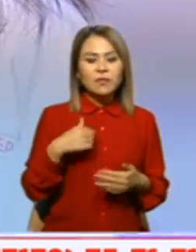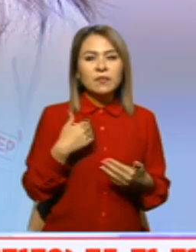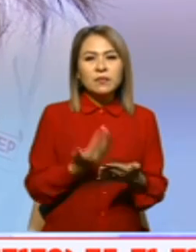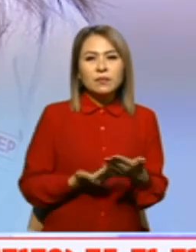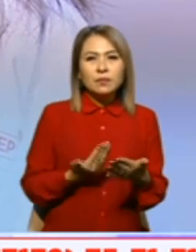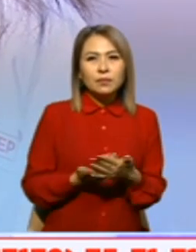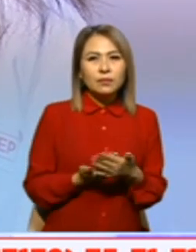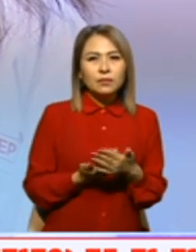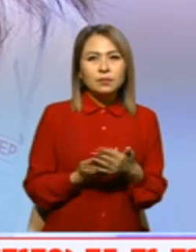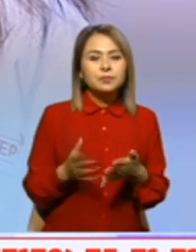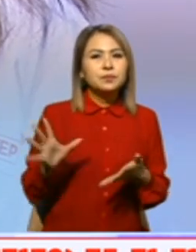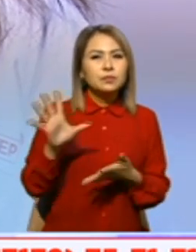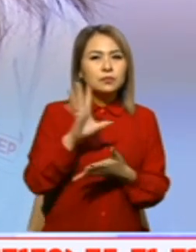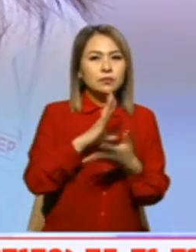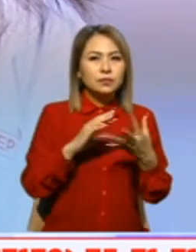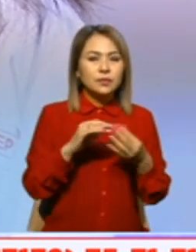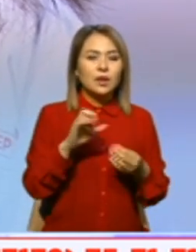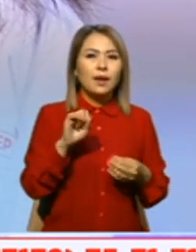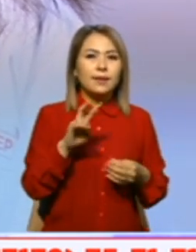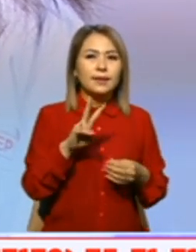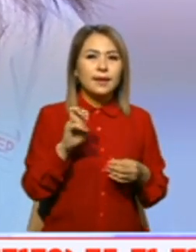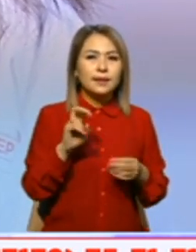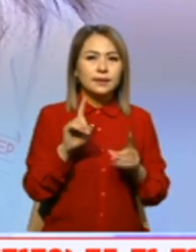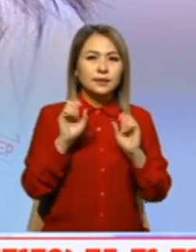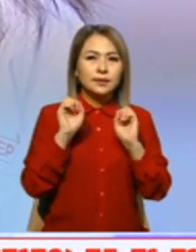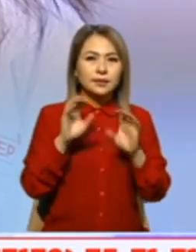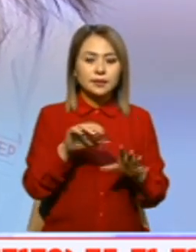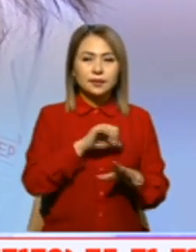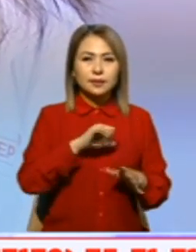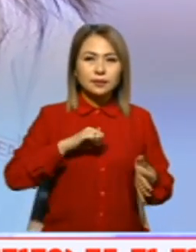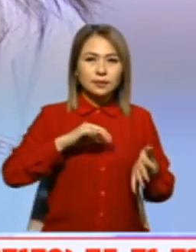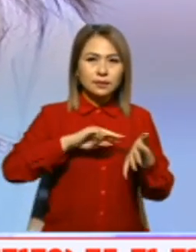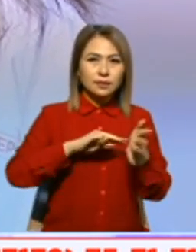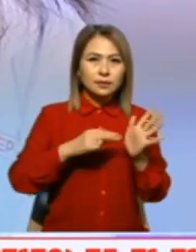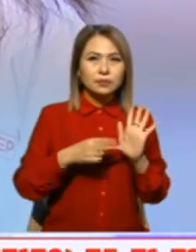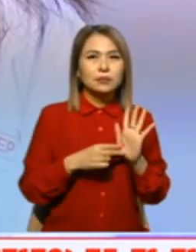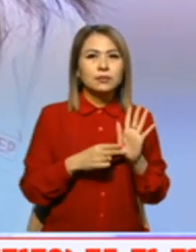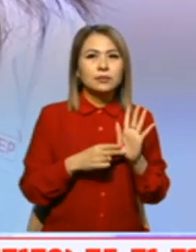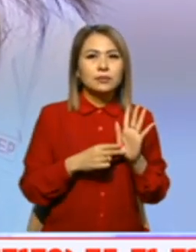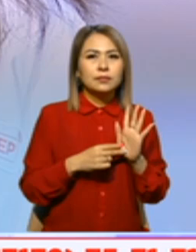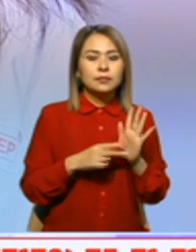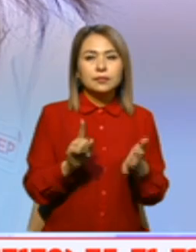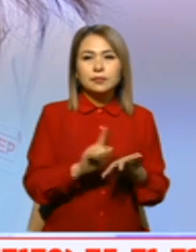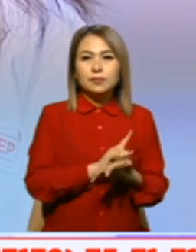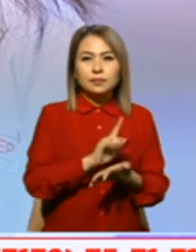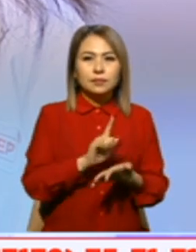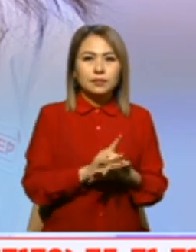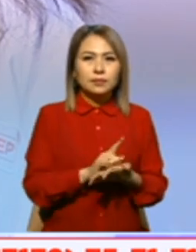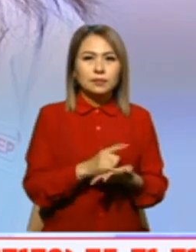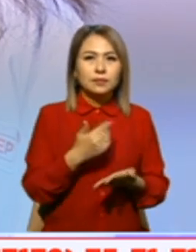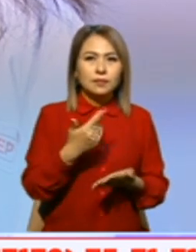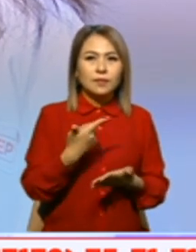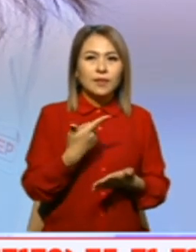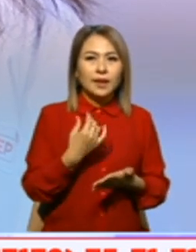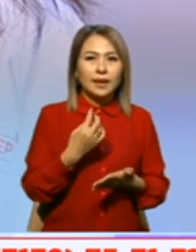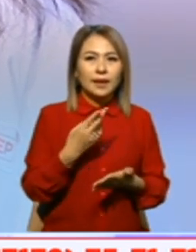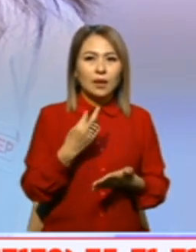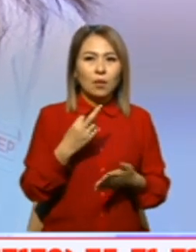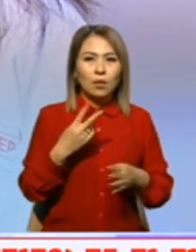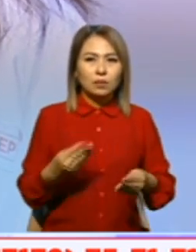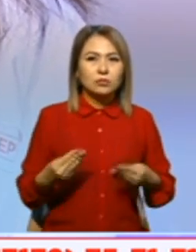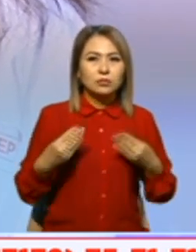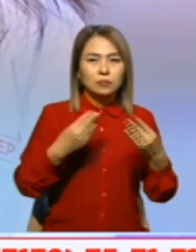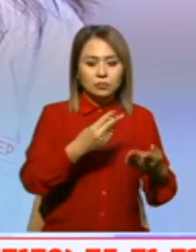айтатыным, бүкіл анализдарын тапсырыпты, енді өзі план жоспарлаватыр екен, енді міндетті түрде соның бәрін гинекологқа алып көрсету